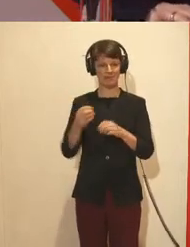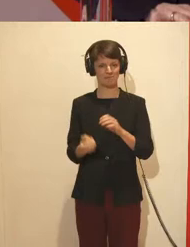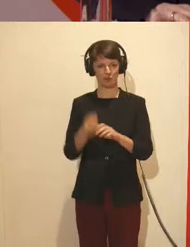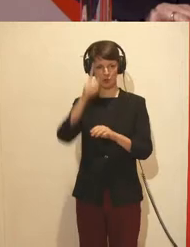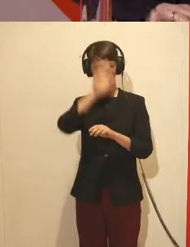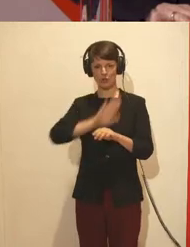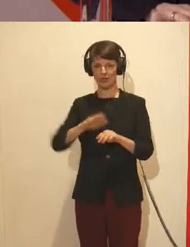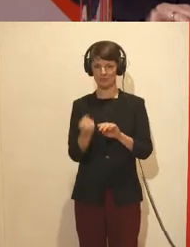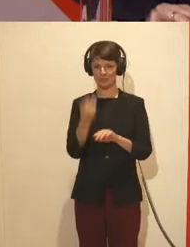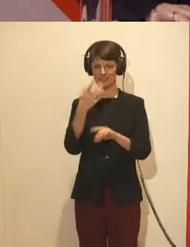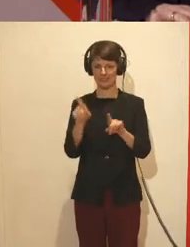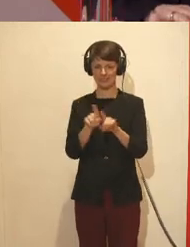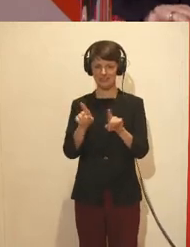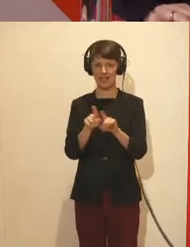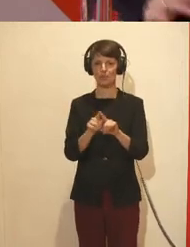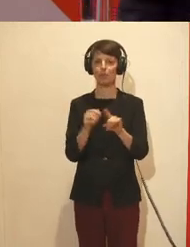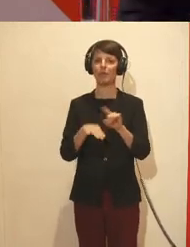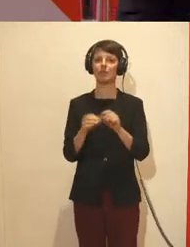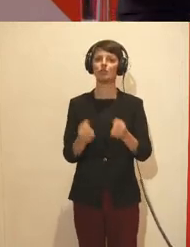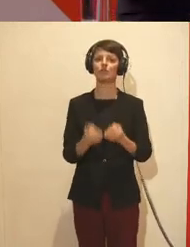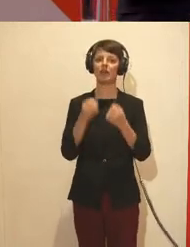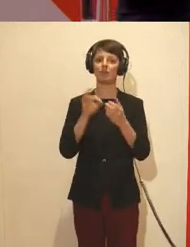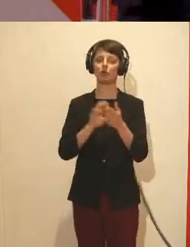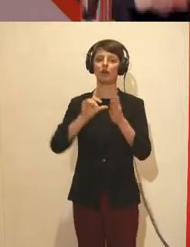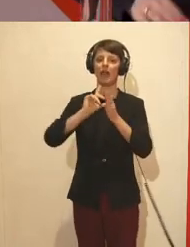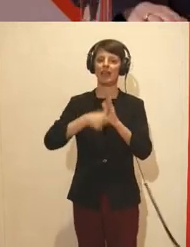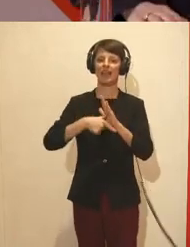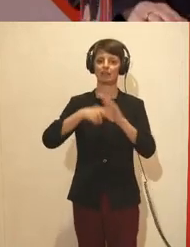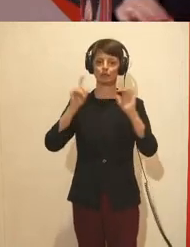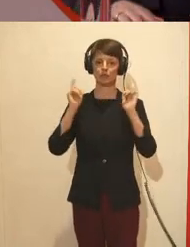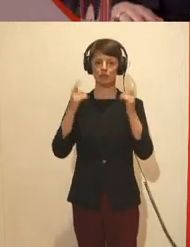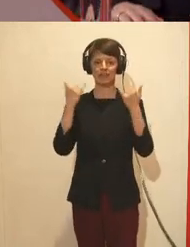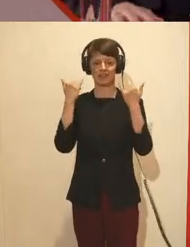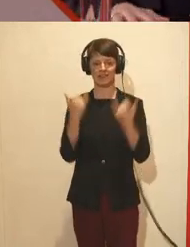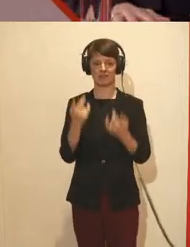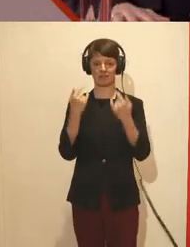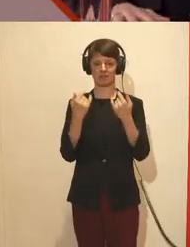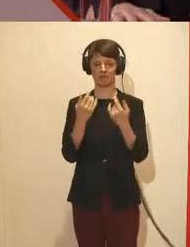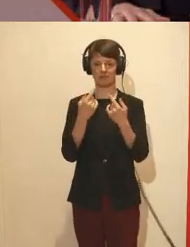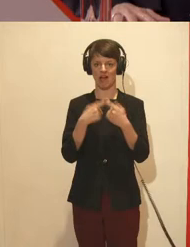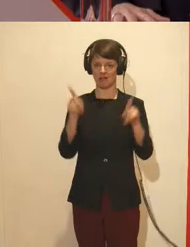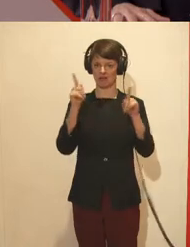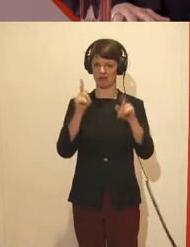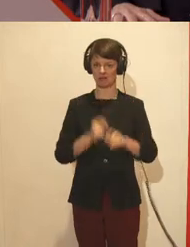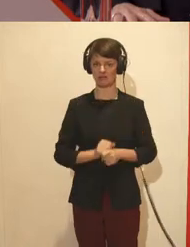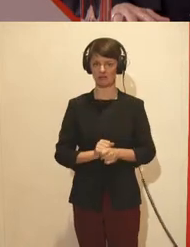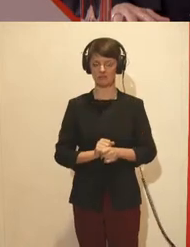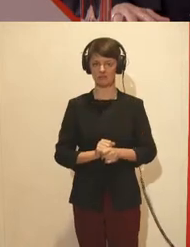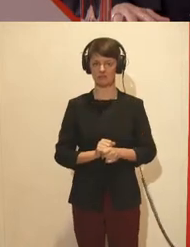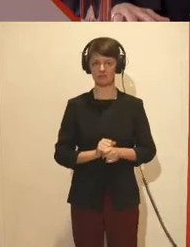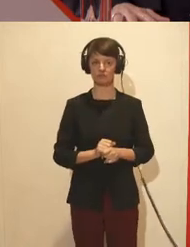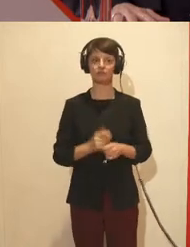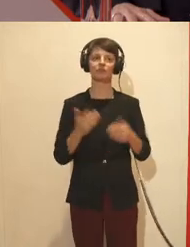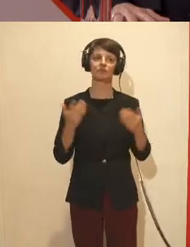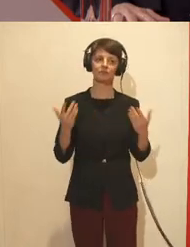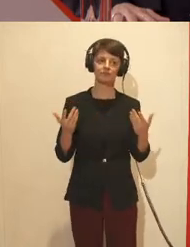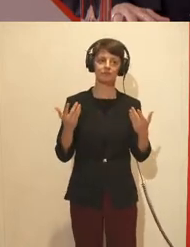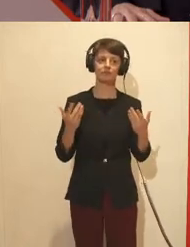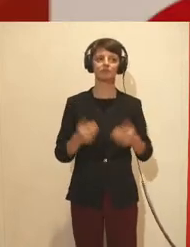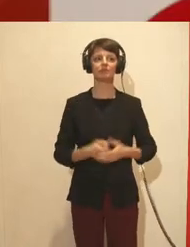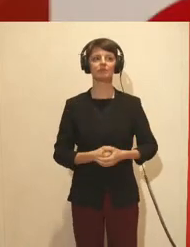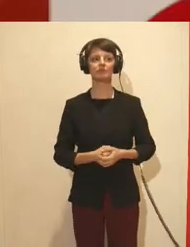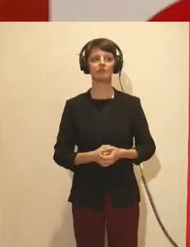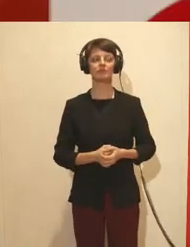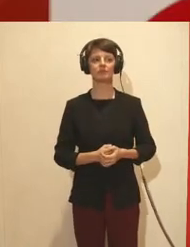dass man die schwerpunkte thema leistungsgesellschaft anders gestellt hat ich glaube dass wenn wir